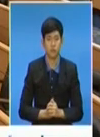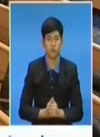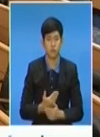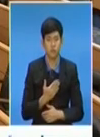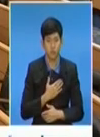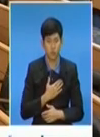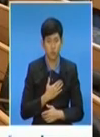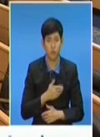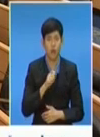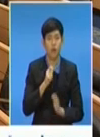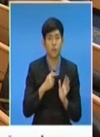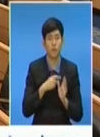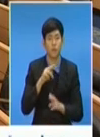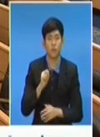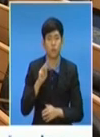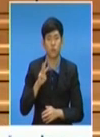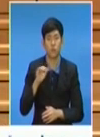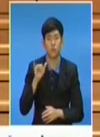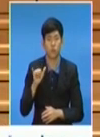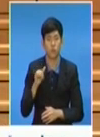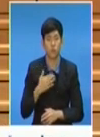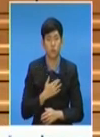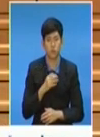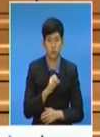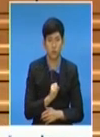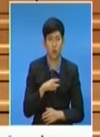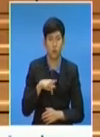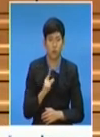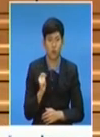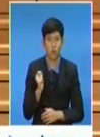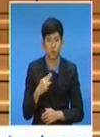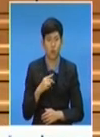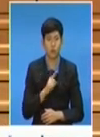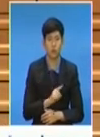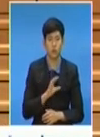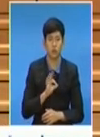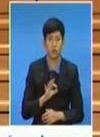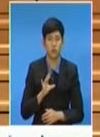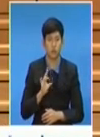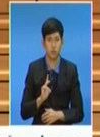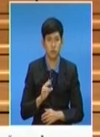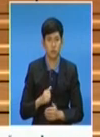พลตำรวจโทอำนวยนิมโนสมาชิกลำดับ197